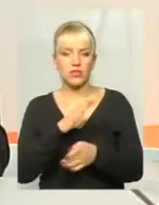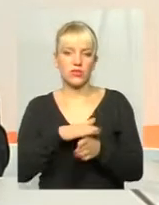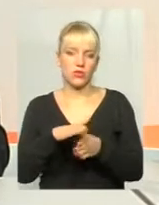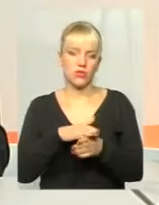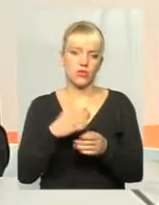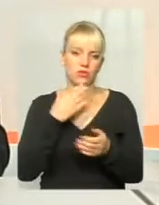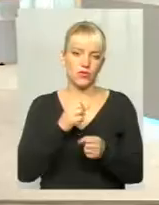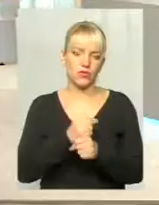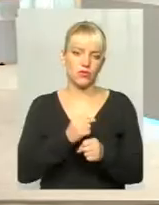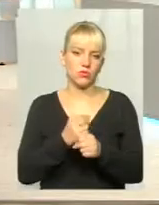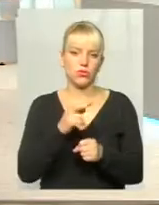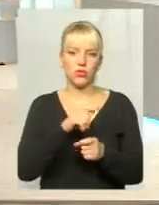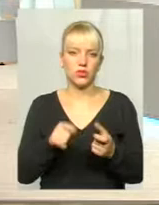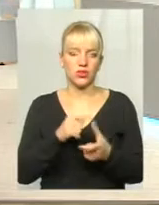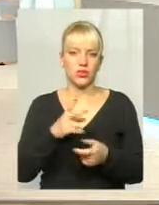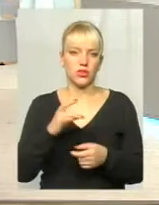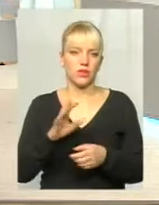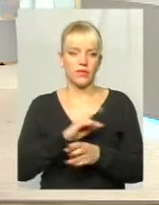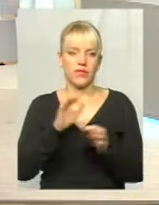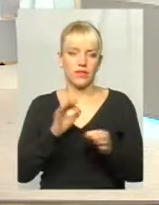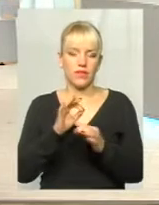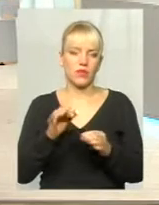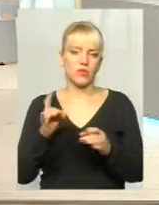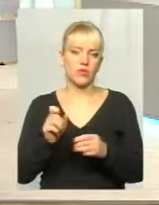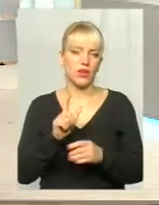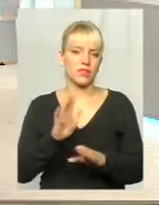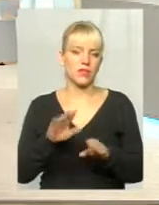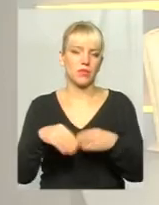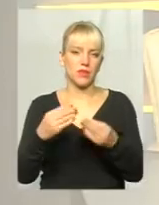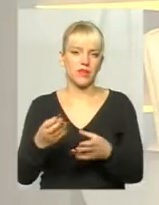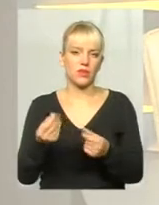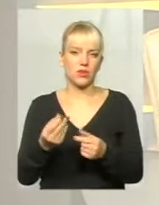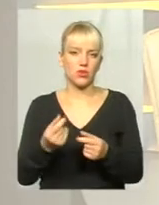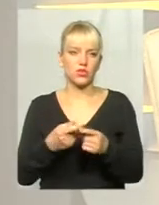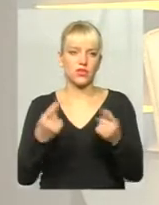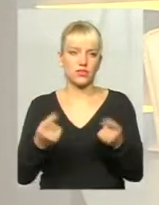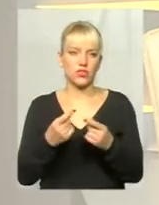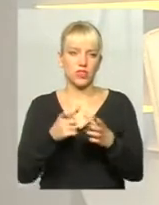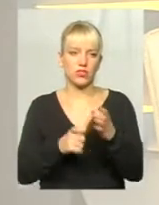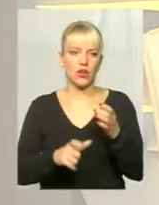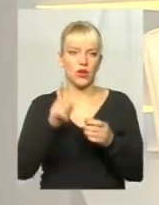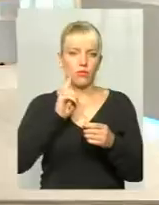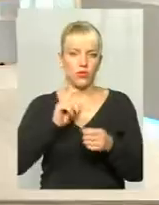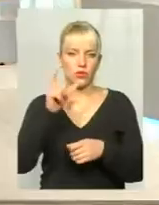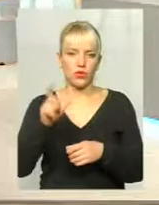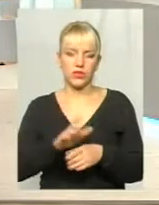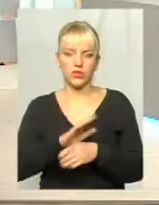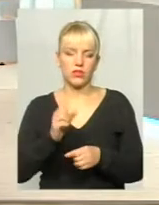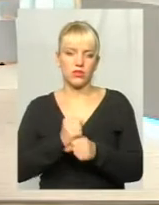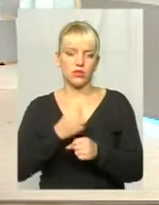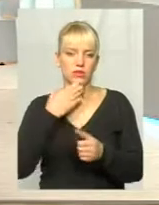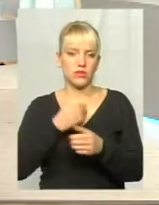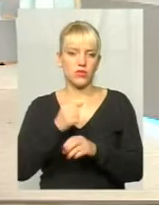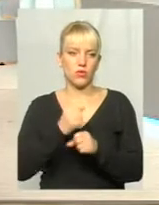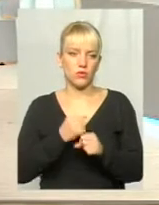Тобто ні в якому разі нікому не передавати жодних коштів за звичайну квитанцію, доки людина не зробила свою роботу. Так? Звичайно, є